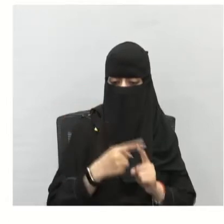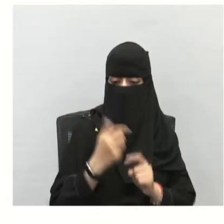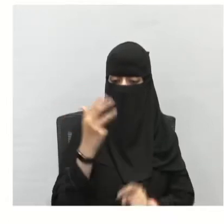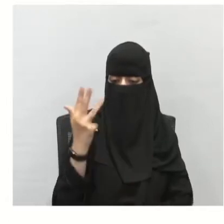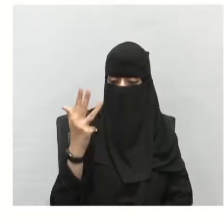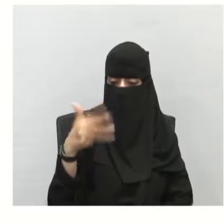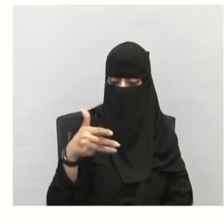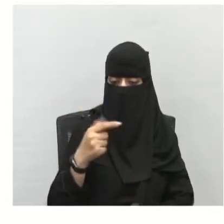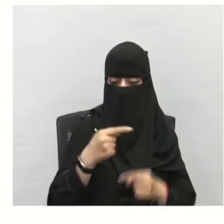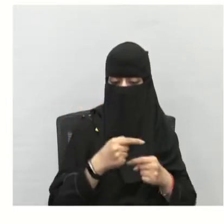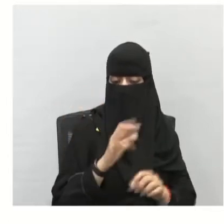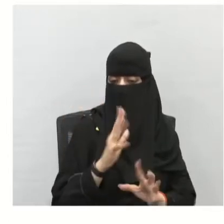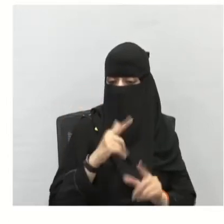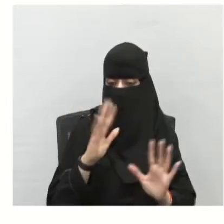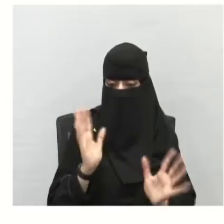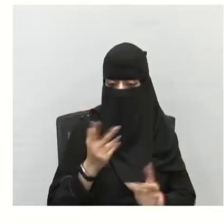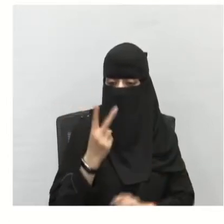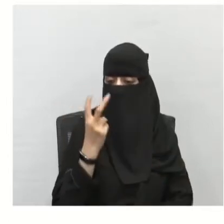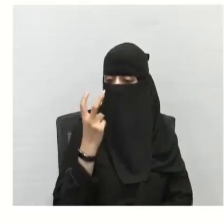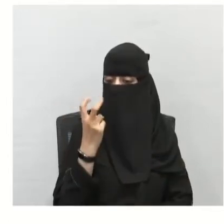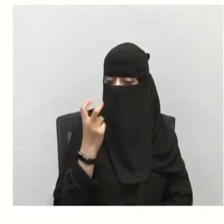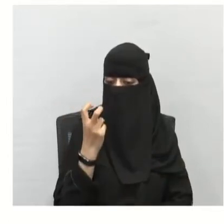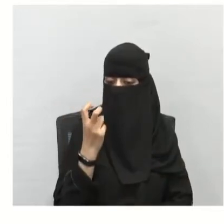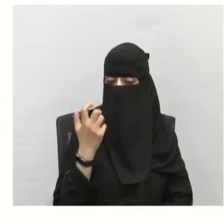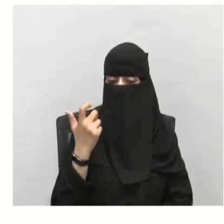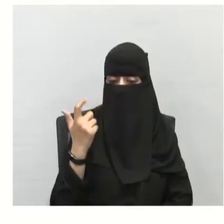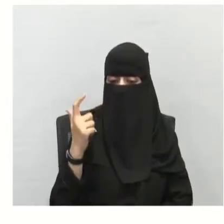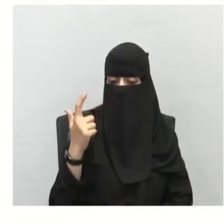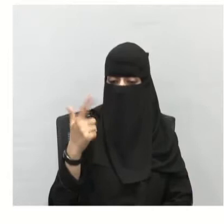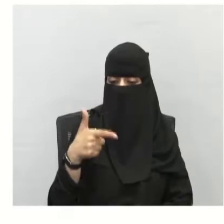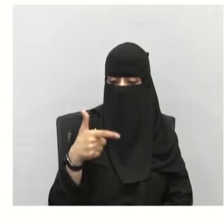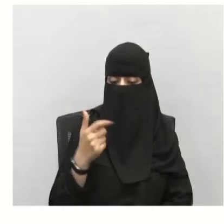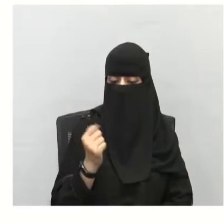270 ريالا. يلا ندون إجابة.